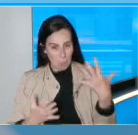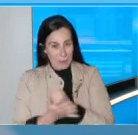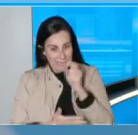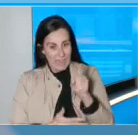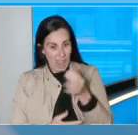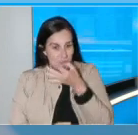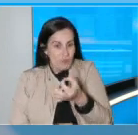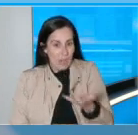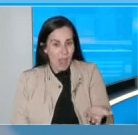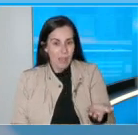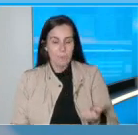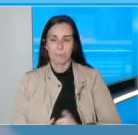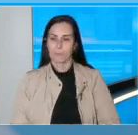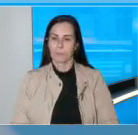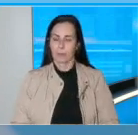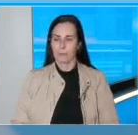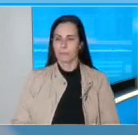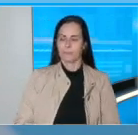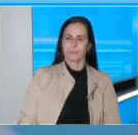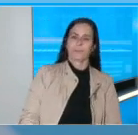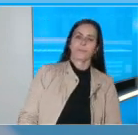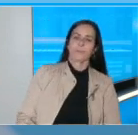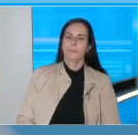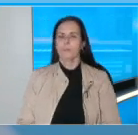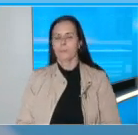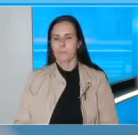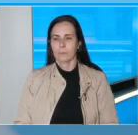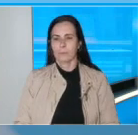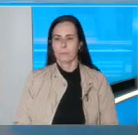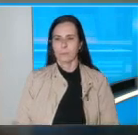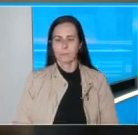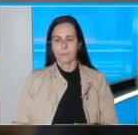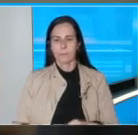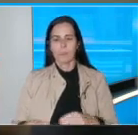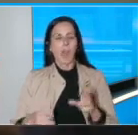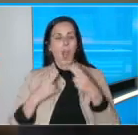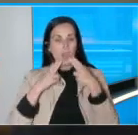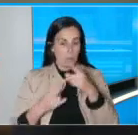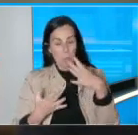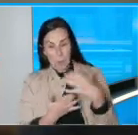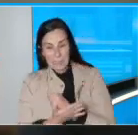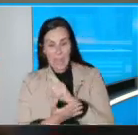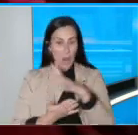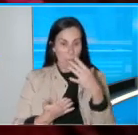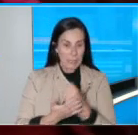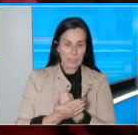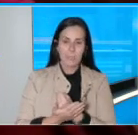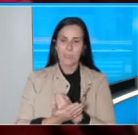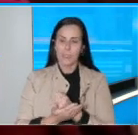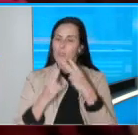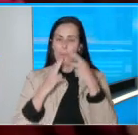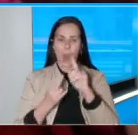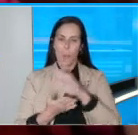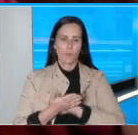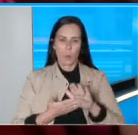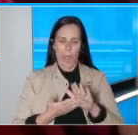הסחורה? כן, אז זו שאלה בעצם מאוד מאוד חשובה, שהתשובה שלה היא בעצם מאוד מאוד מורכבת.